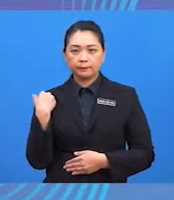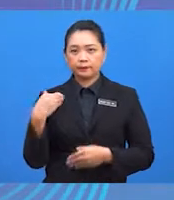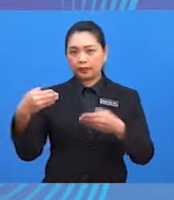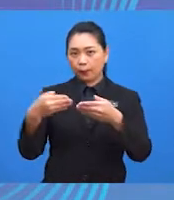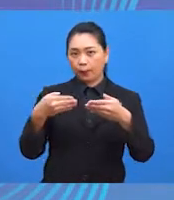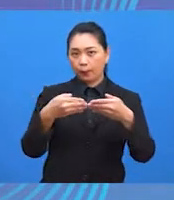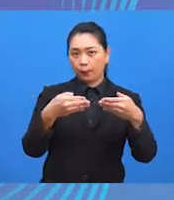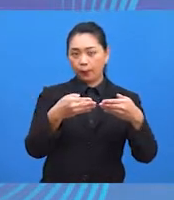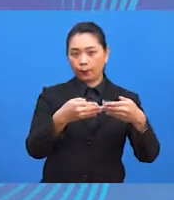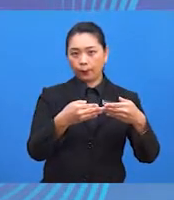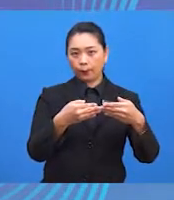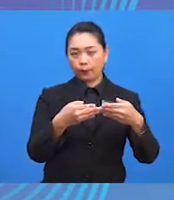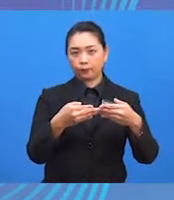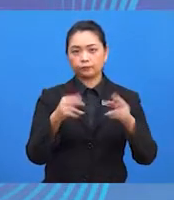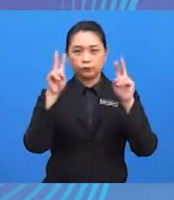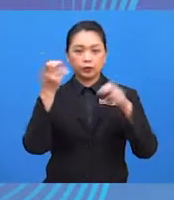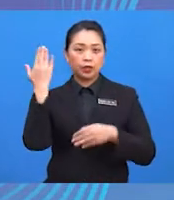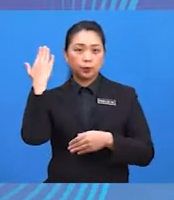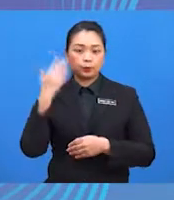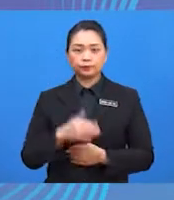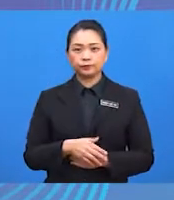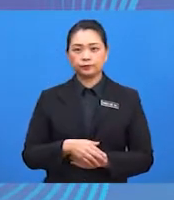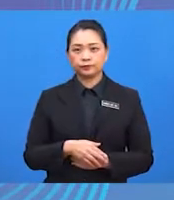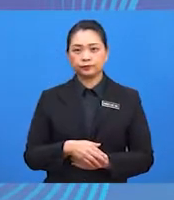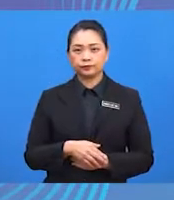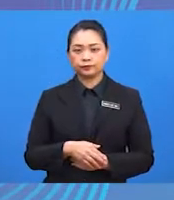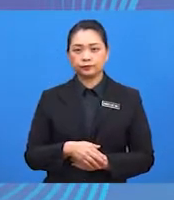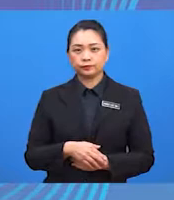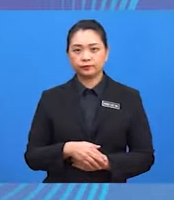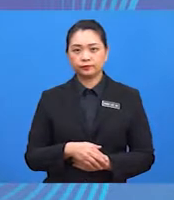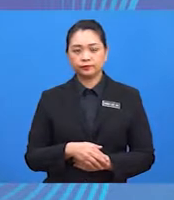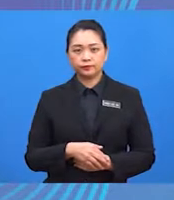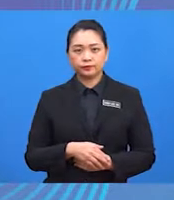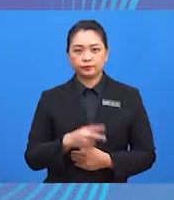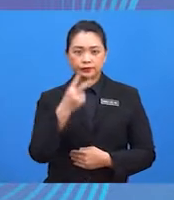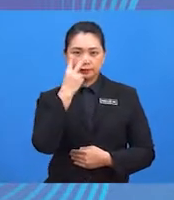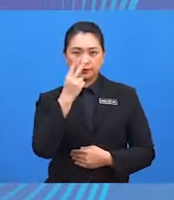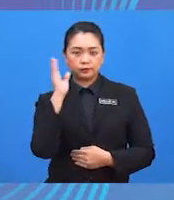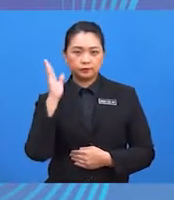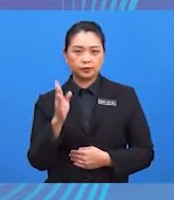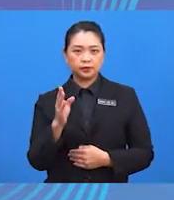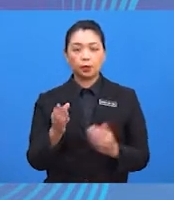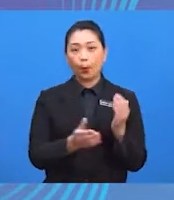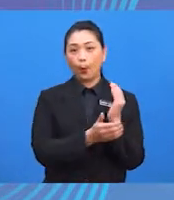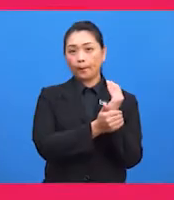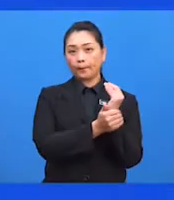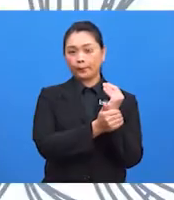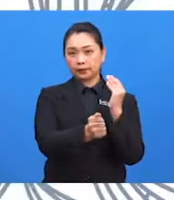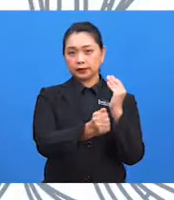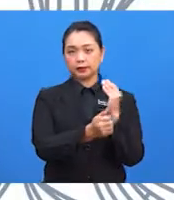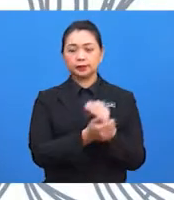topik kita yang lalu. Kita akan masuk kepada kompetensi yang kedua dalam